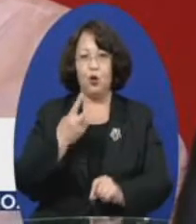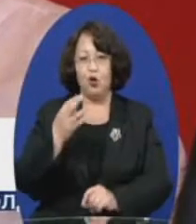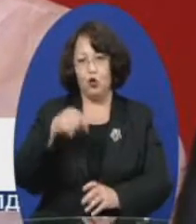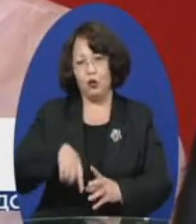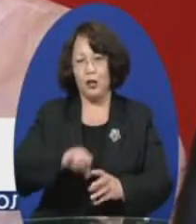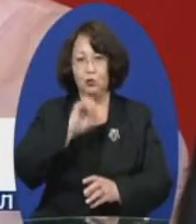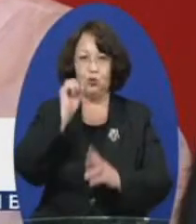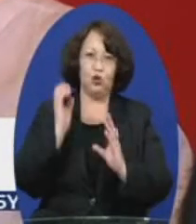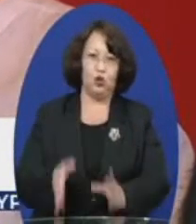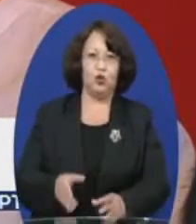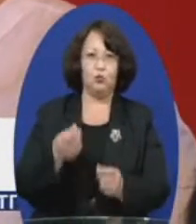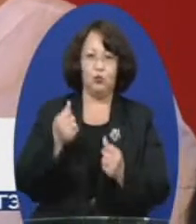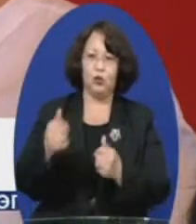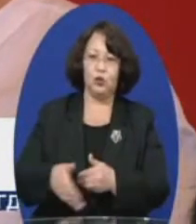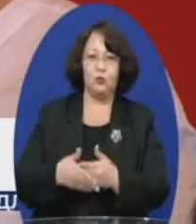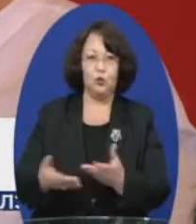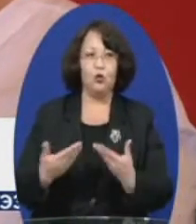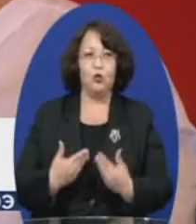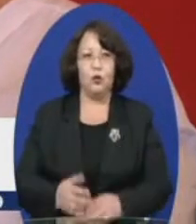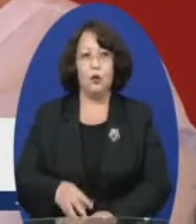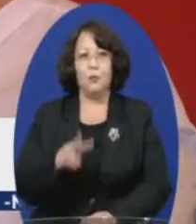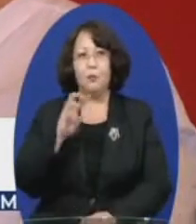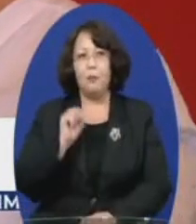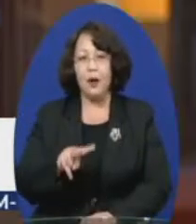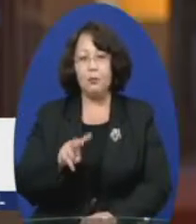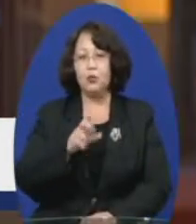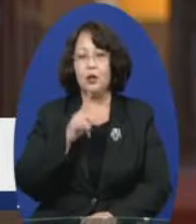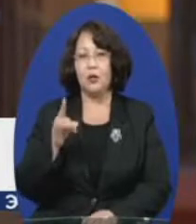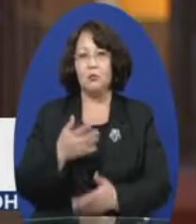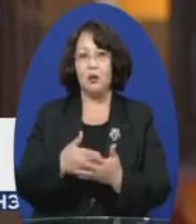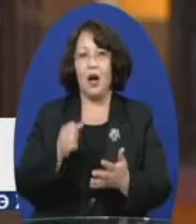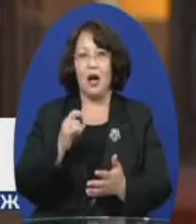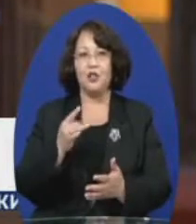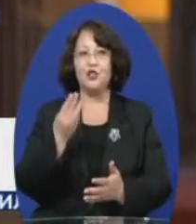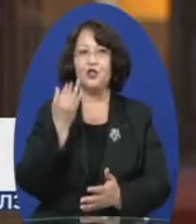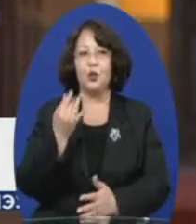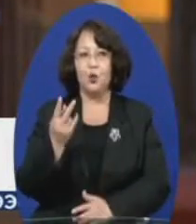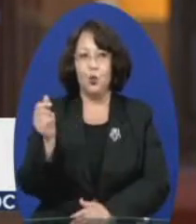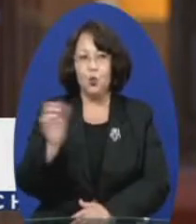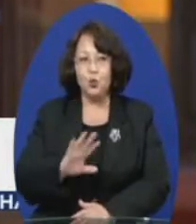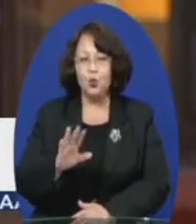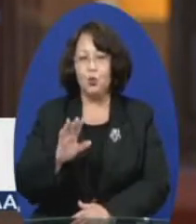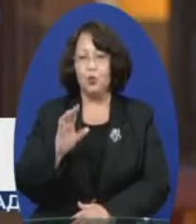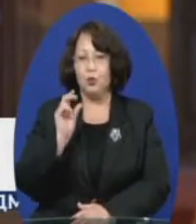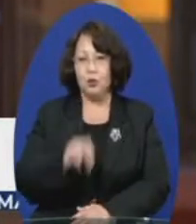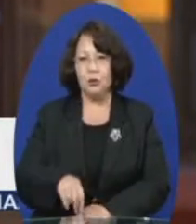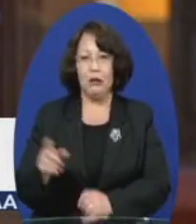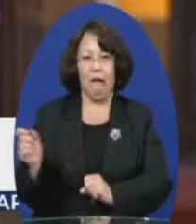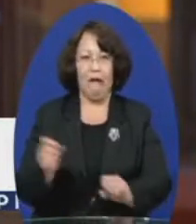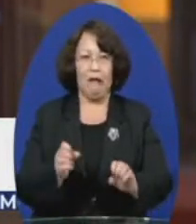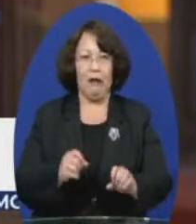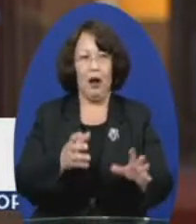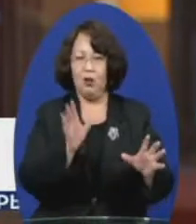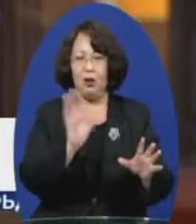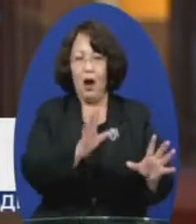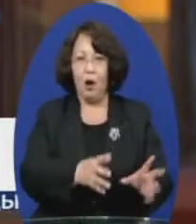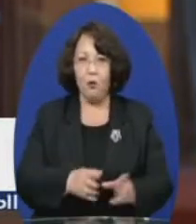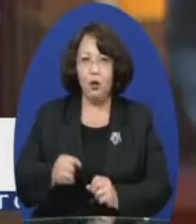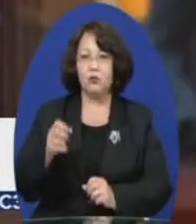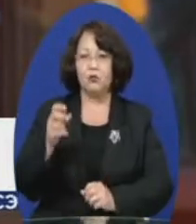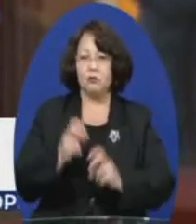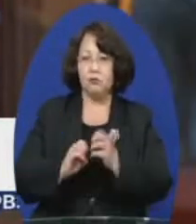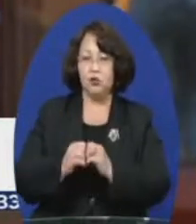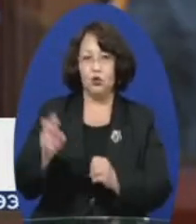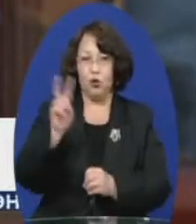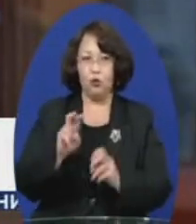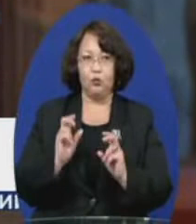гэж хэлсэн тийм. Тэр малын бүтээгдэхүүн арьс өнгөд зовн дээр аялаа. Тэр аяг битүүн овгийг доотор болох асуудалтай.